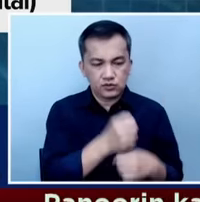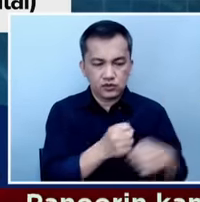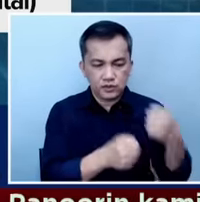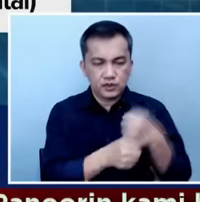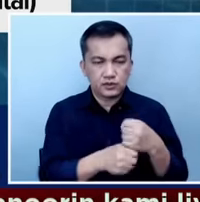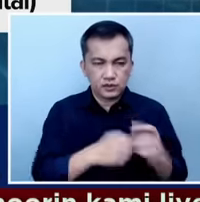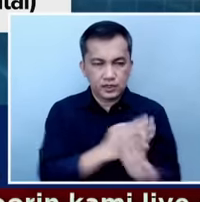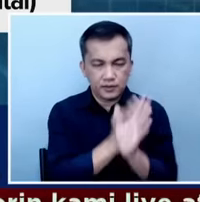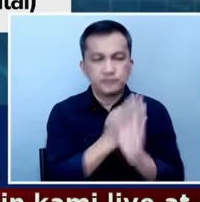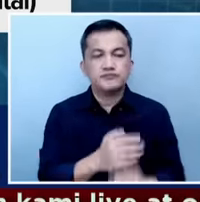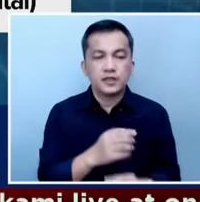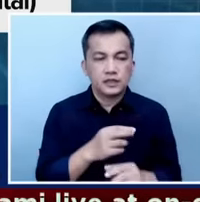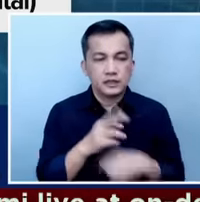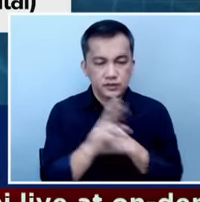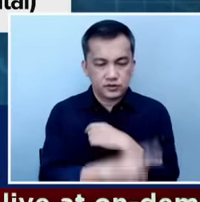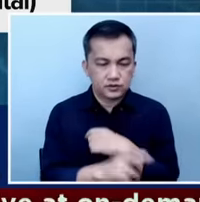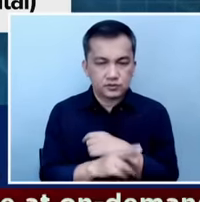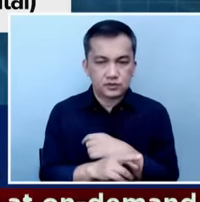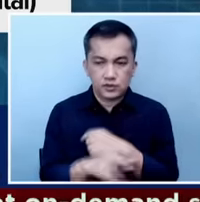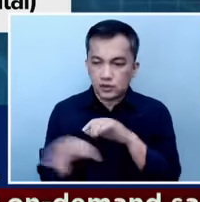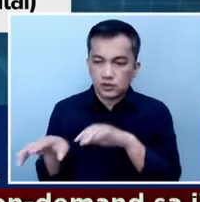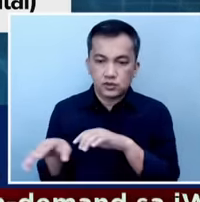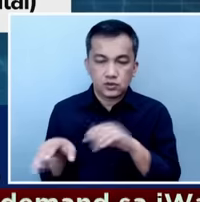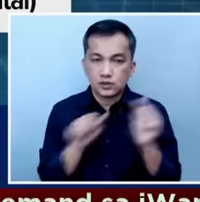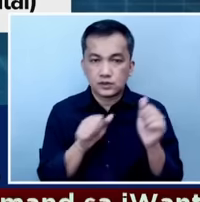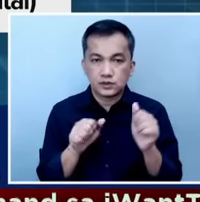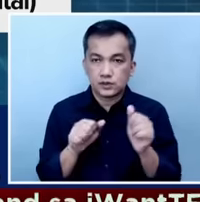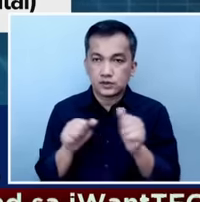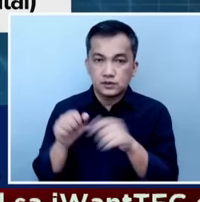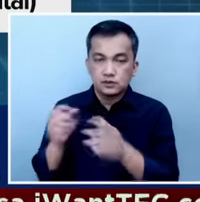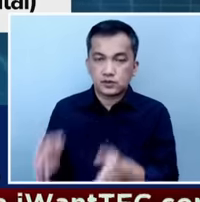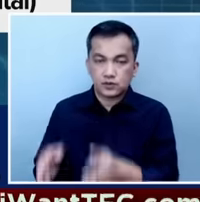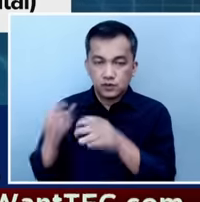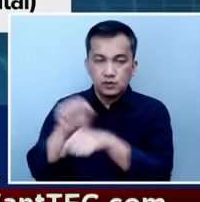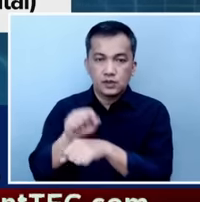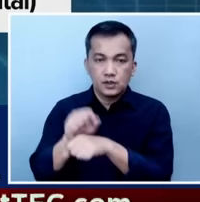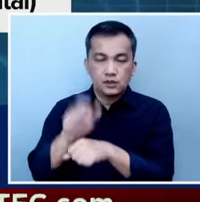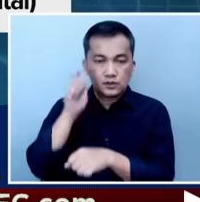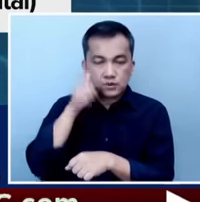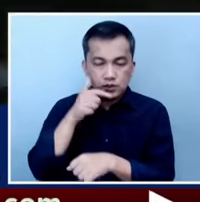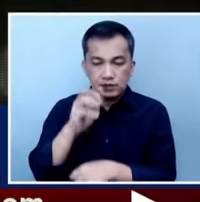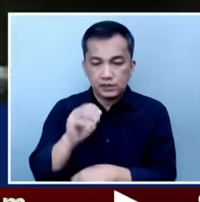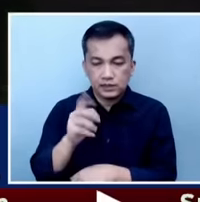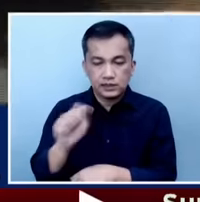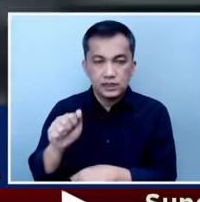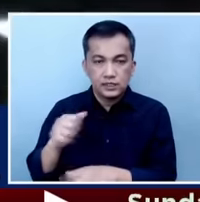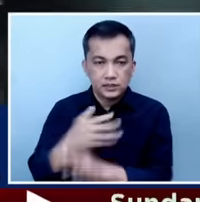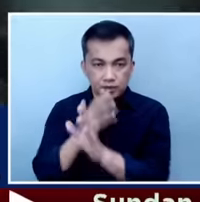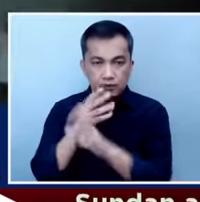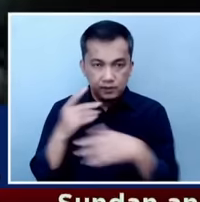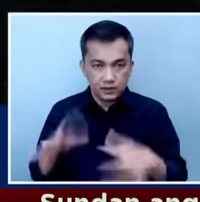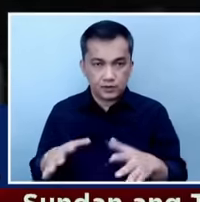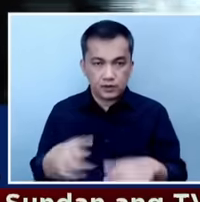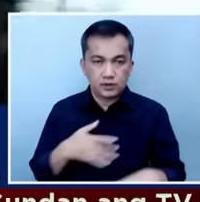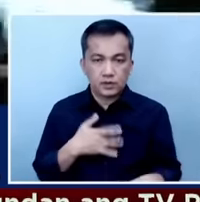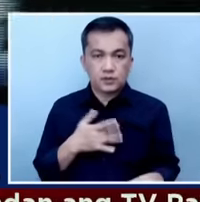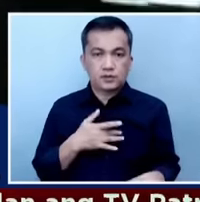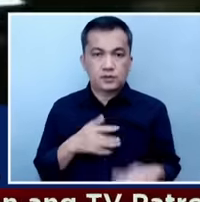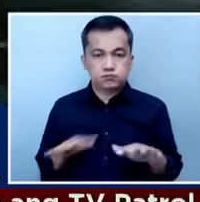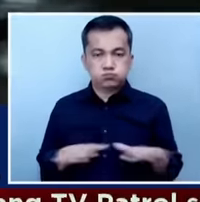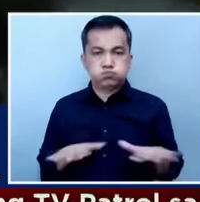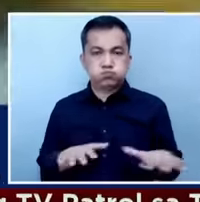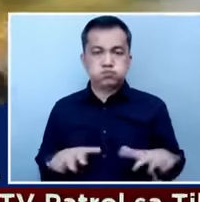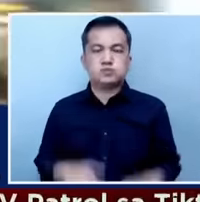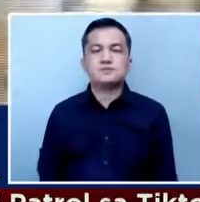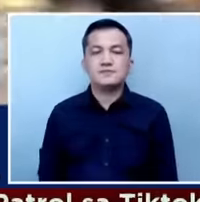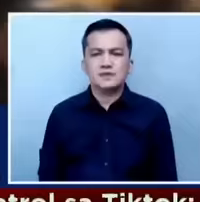Region. Lumikas sa pinapasukang gusali ang ilang BPO employees sa Matina, Davao City matapos maramdaman ng lindol.